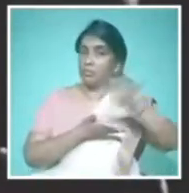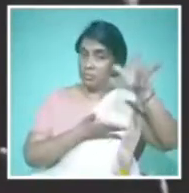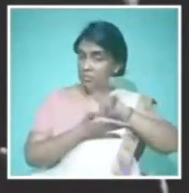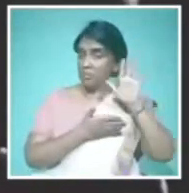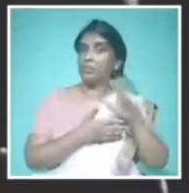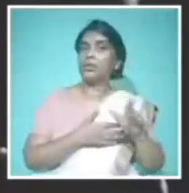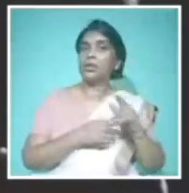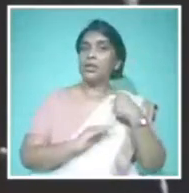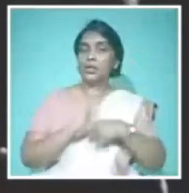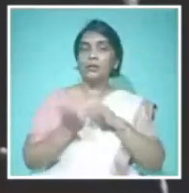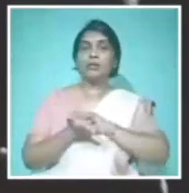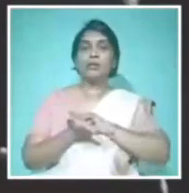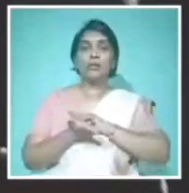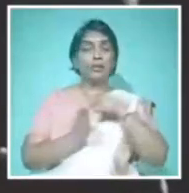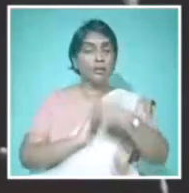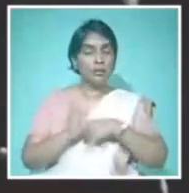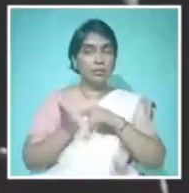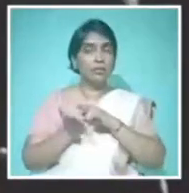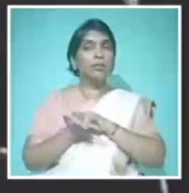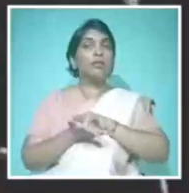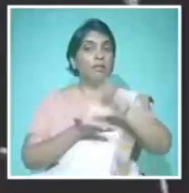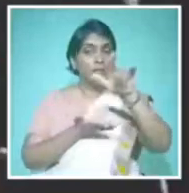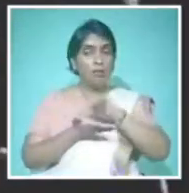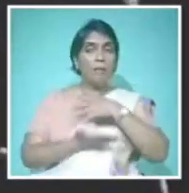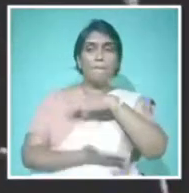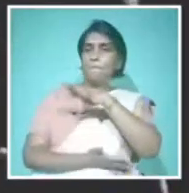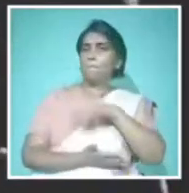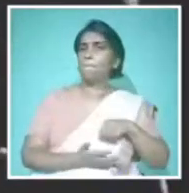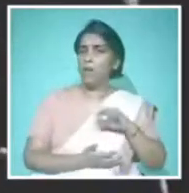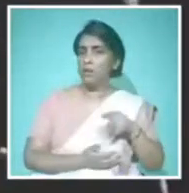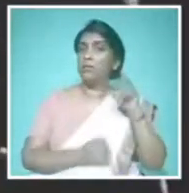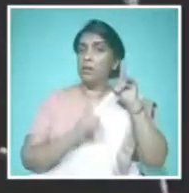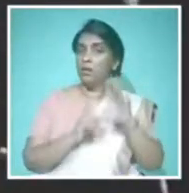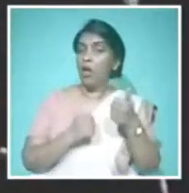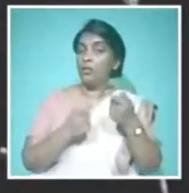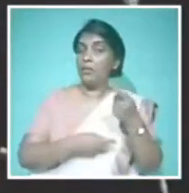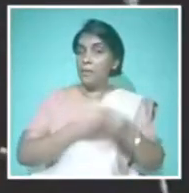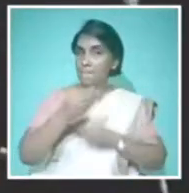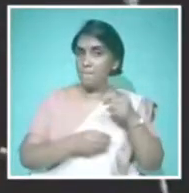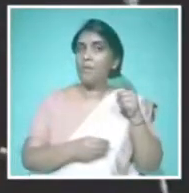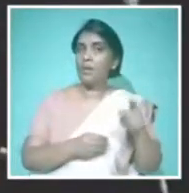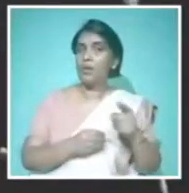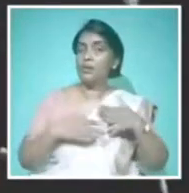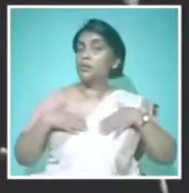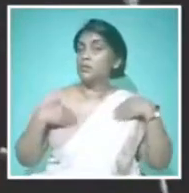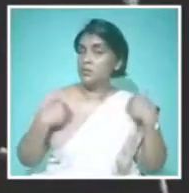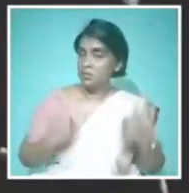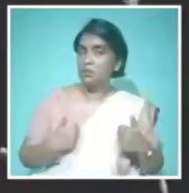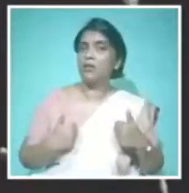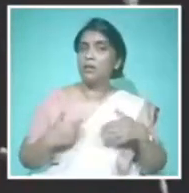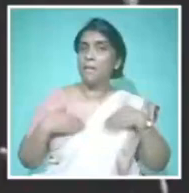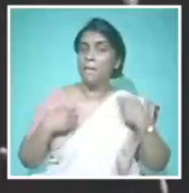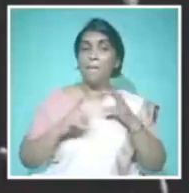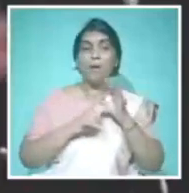sana, Sri Lanka ni, Sri Lanka me Guan sebab apa aja kerana, aneh aje, honda berada pada tiada nama, saukia, mana ada